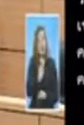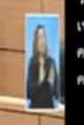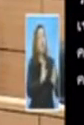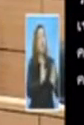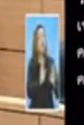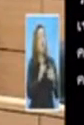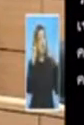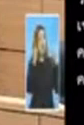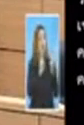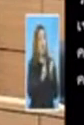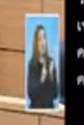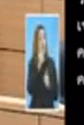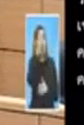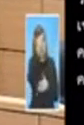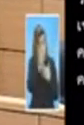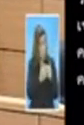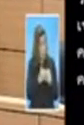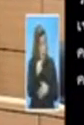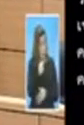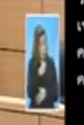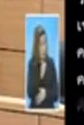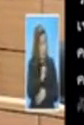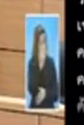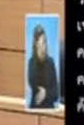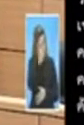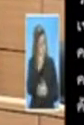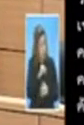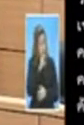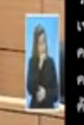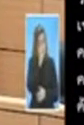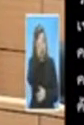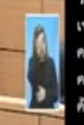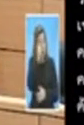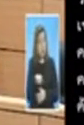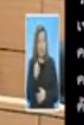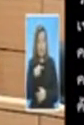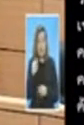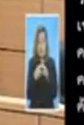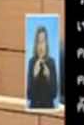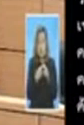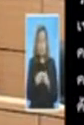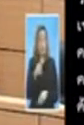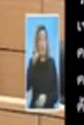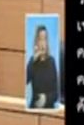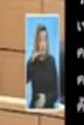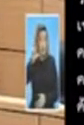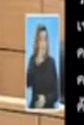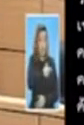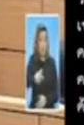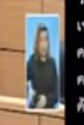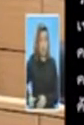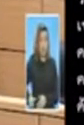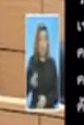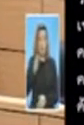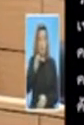กเฉลิมด้วยครับไปช่วยตามไอ้ขี้เอือนนะครับที่ขึ้นค่อยความว่าไปตามมาด้วยครับไ